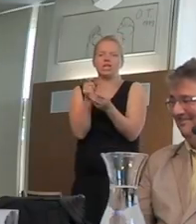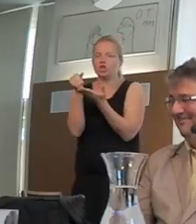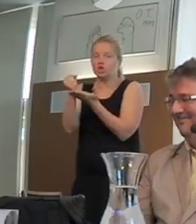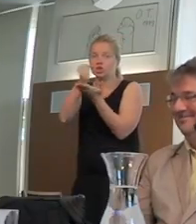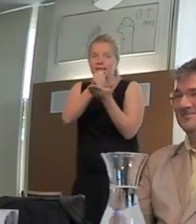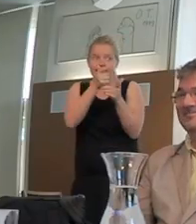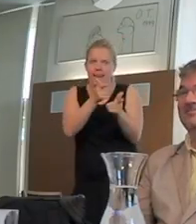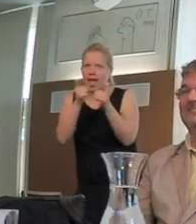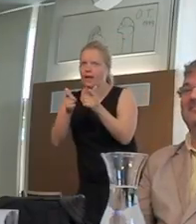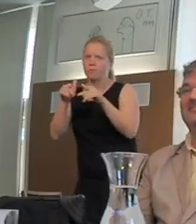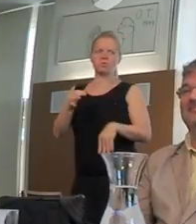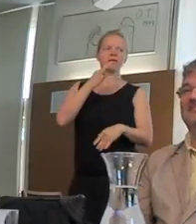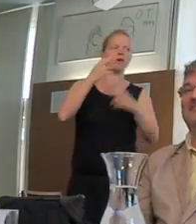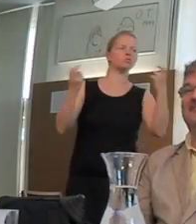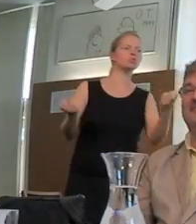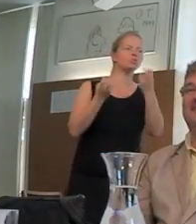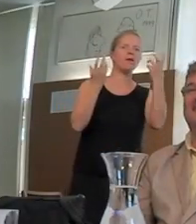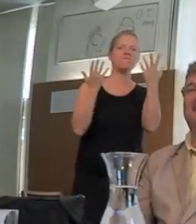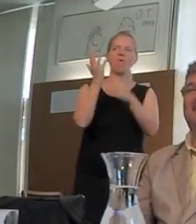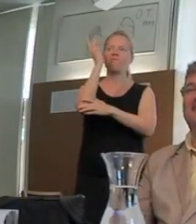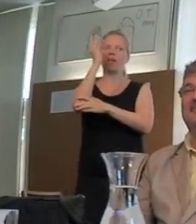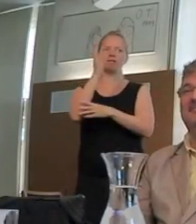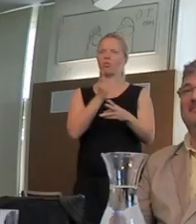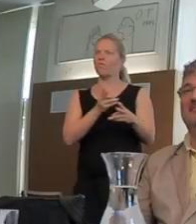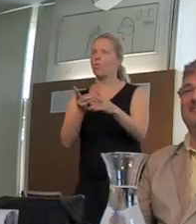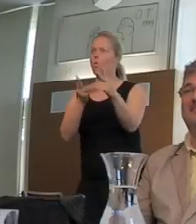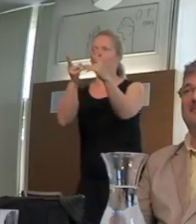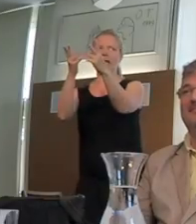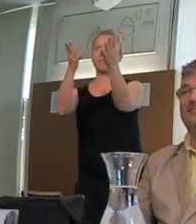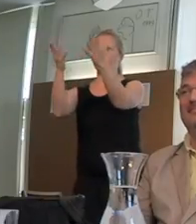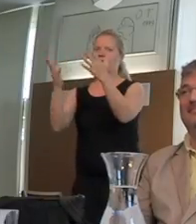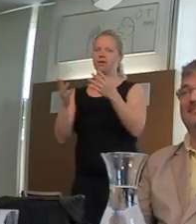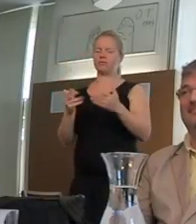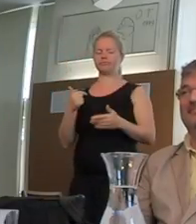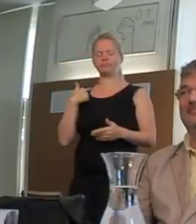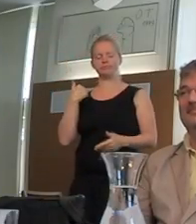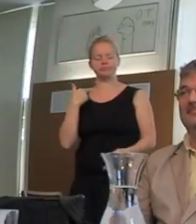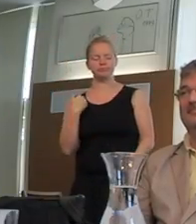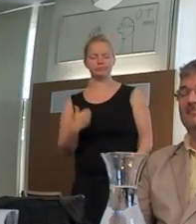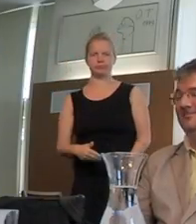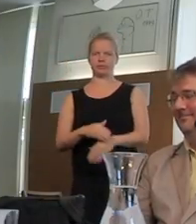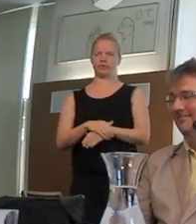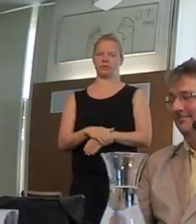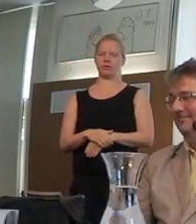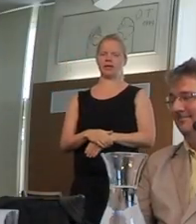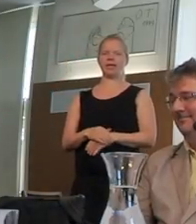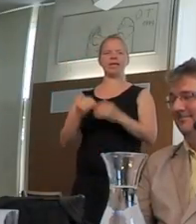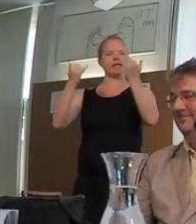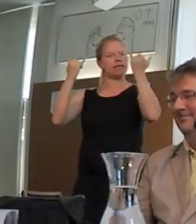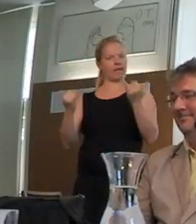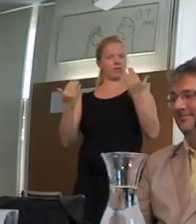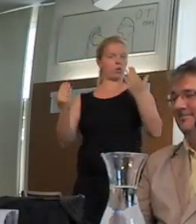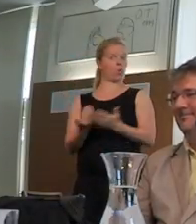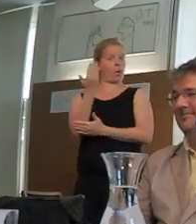hat suchen müssen, wo die Vorlesungen sind und komme ich da hin, wie ist der Weg. Das war also ziemlich mühsam. Jetzt ist es ja neu,